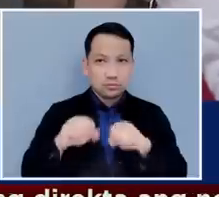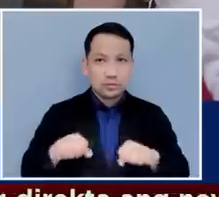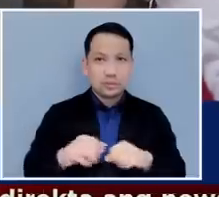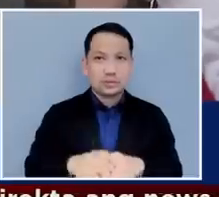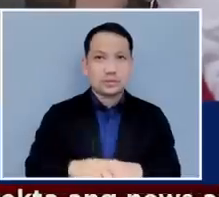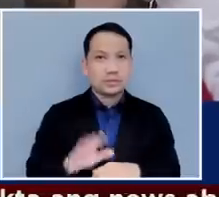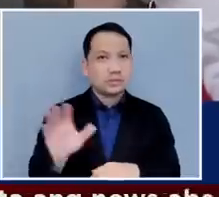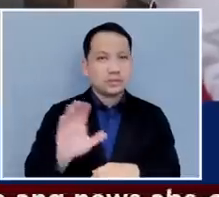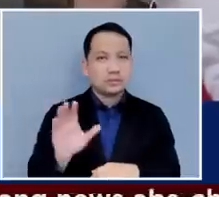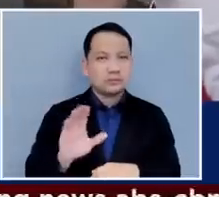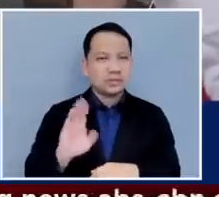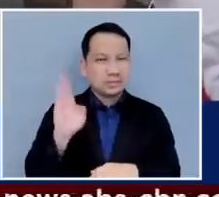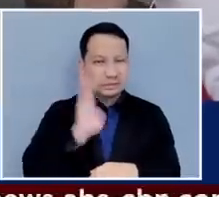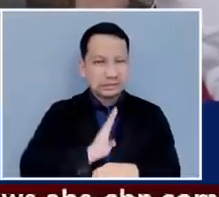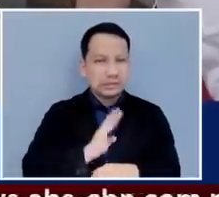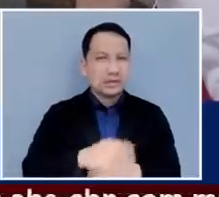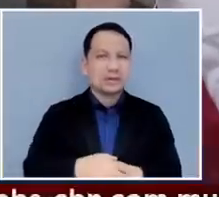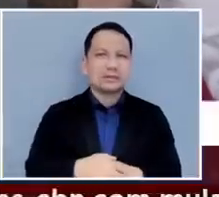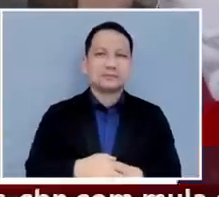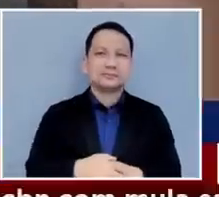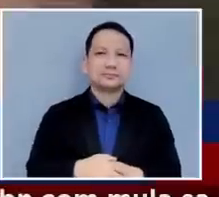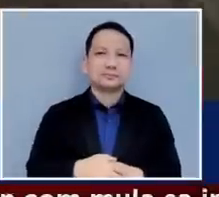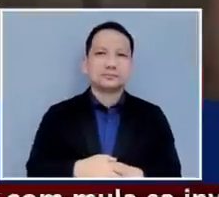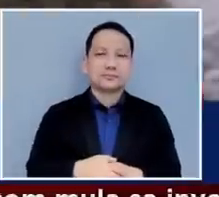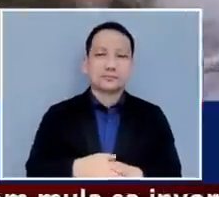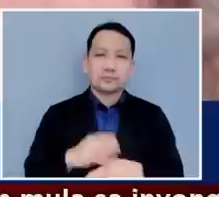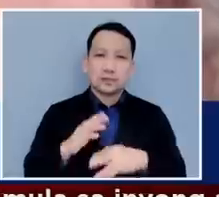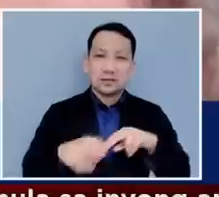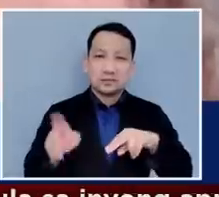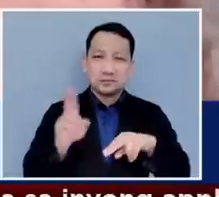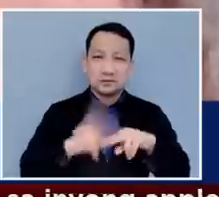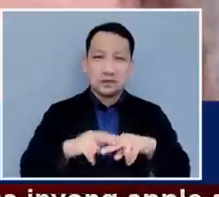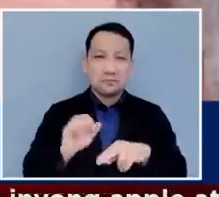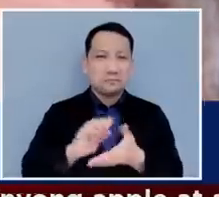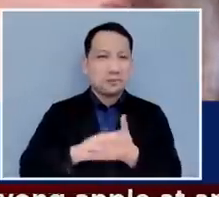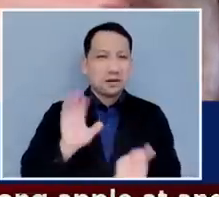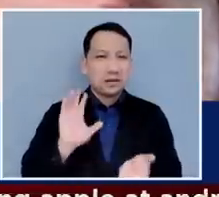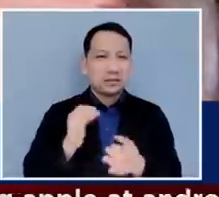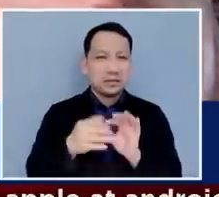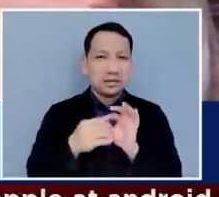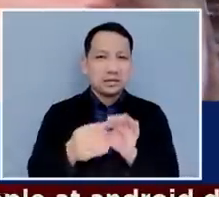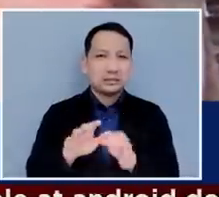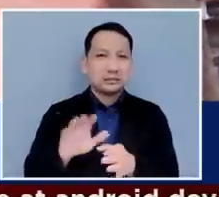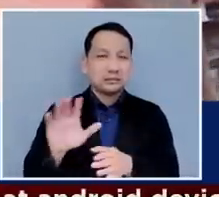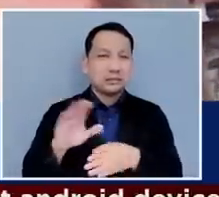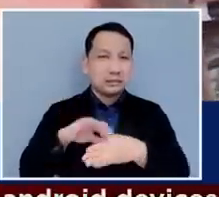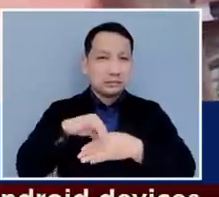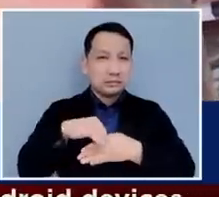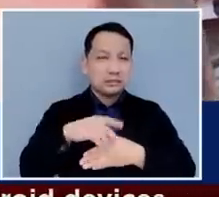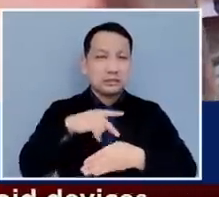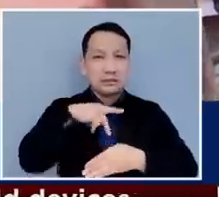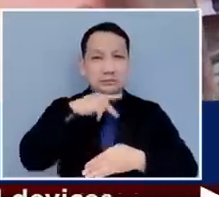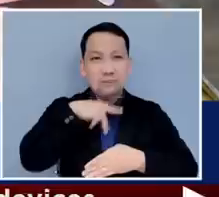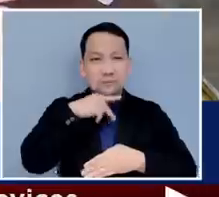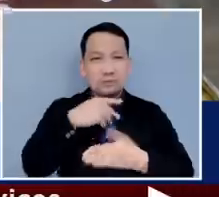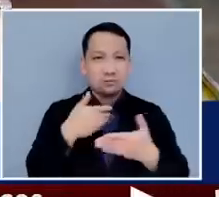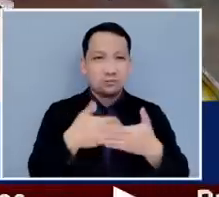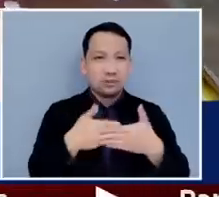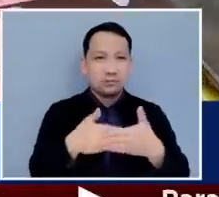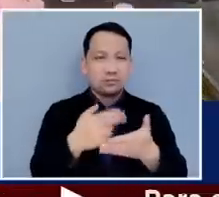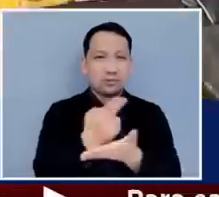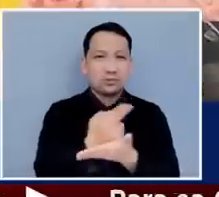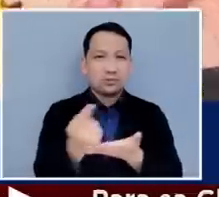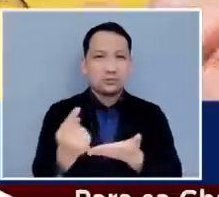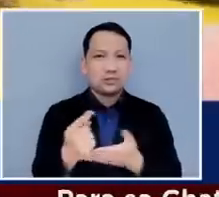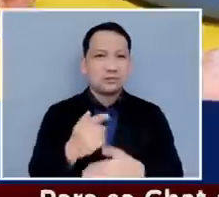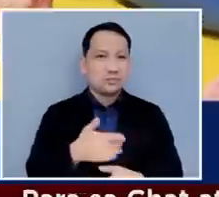perishable. Samantala, tumaas na ng hanggang 20 pesos ang presyo ng karne ng baboy habang papalapit ang Holy Week. Ramdam